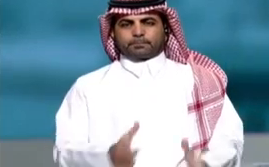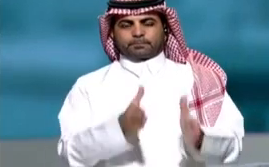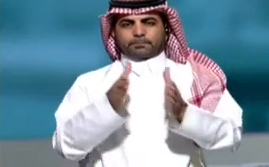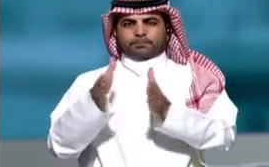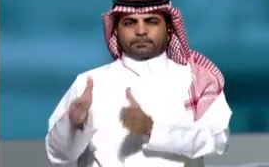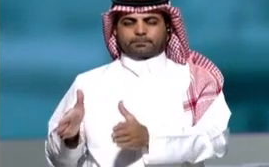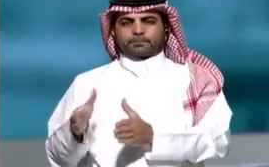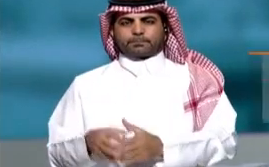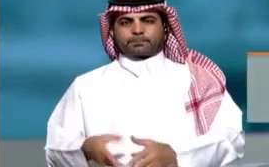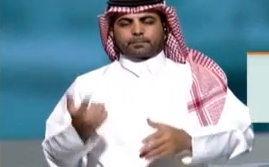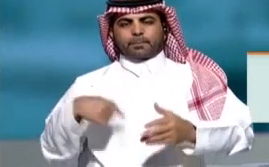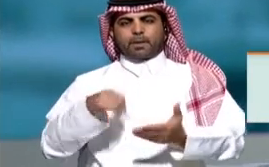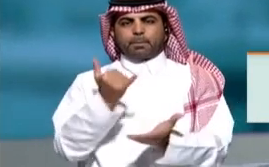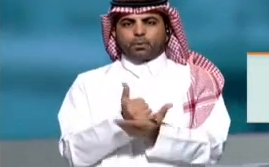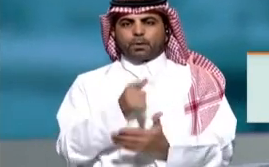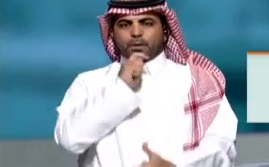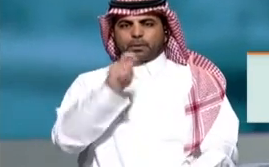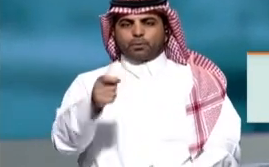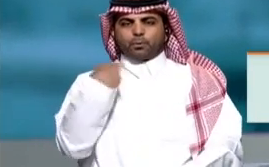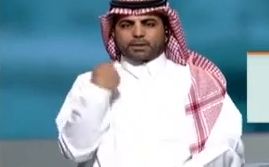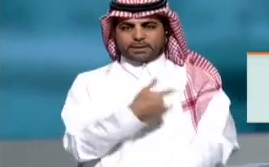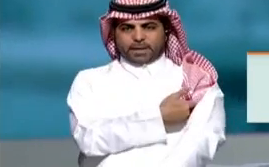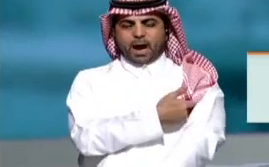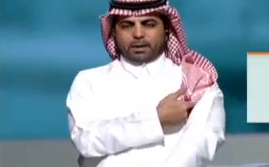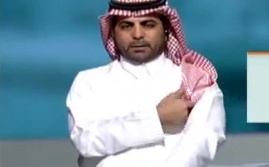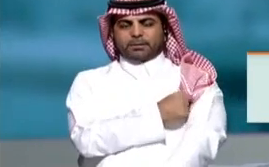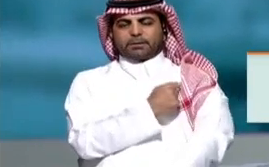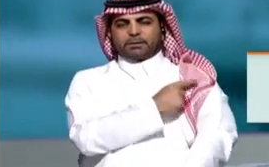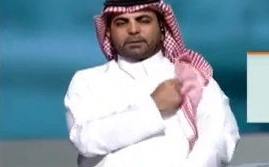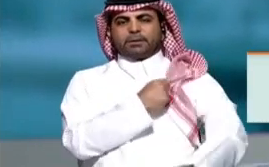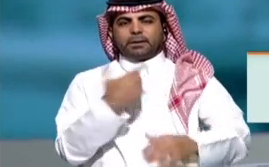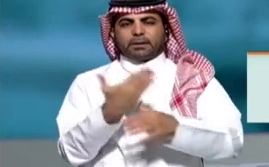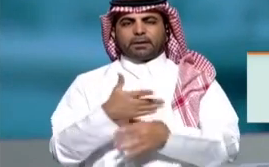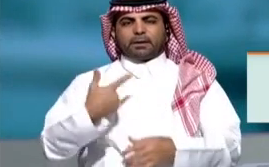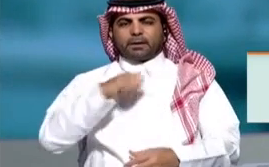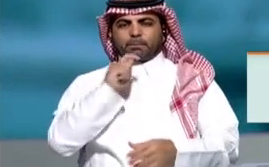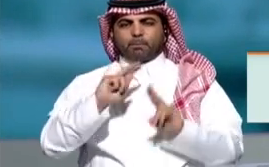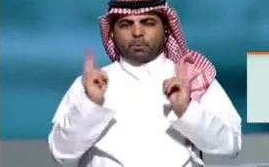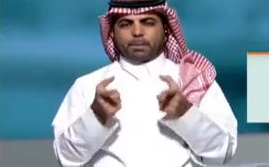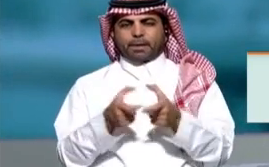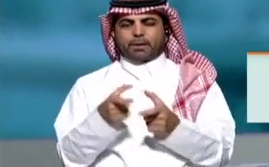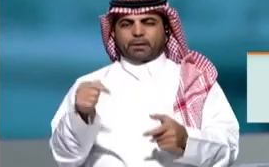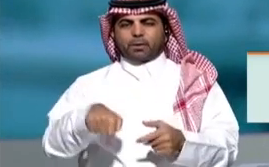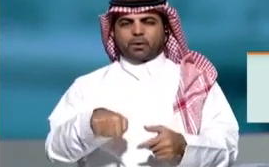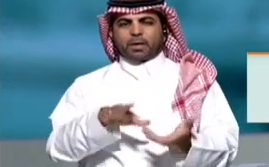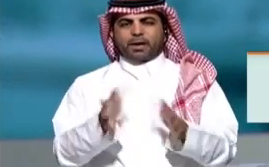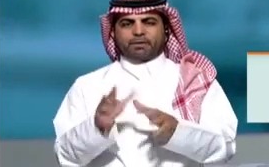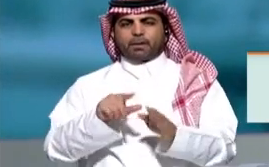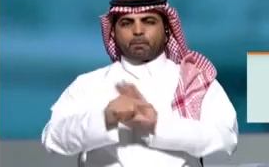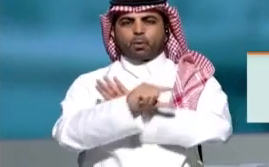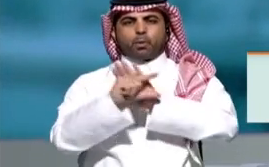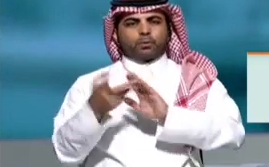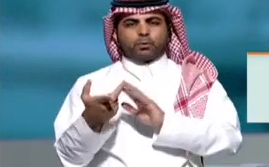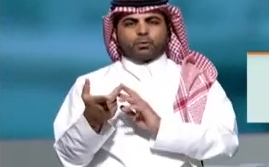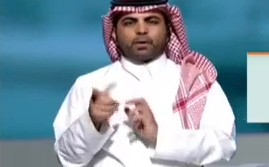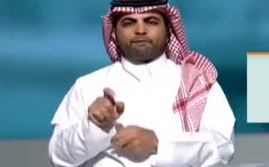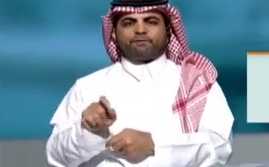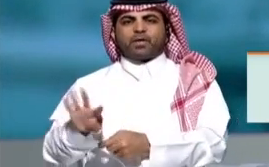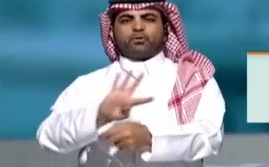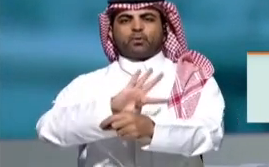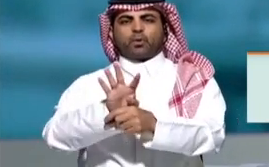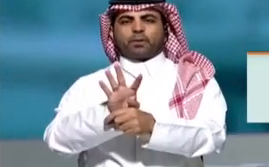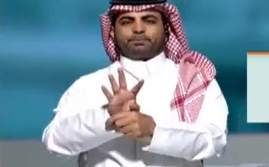من جانبه، أوضح المتحدث باسم وزارة الصحة الدكتور محمد العبد العالي في المؤتمر الصحفي اليومي حول كورونا أن